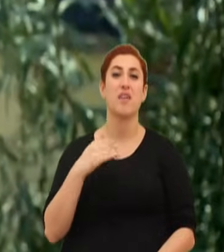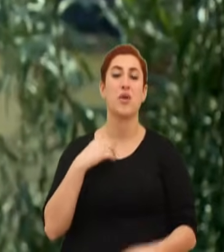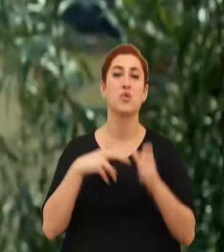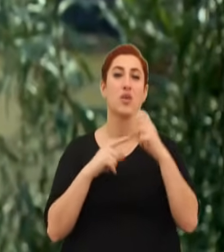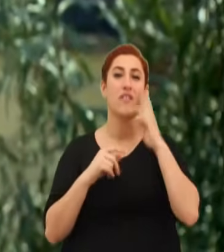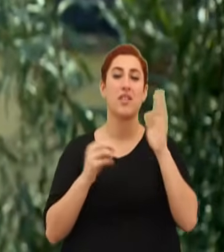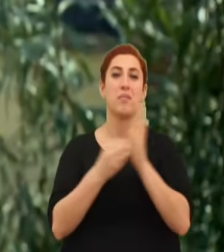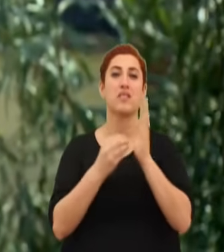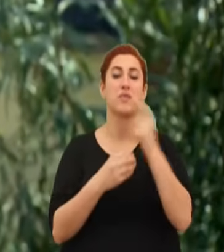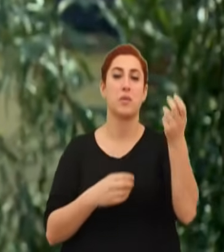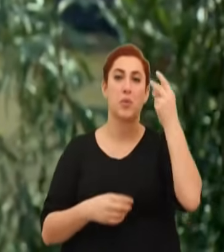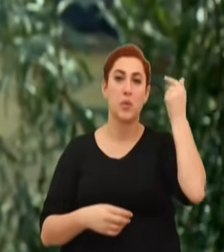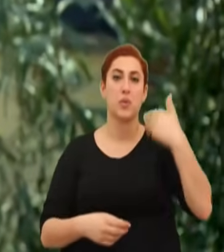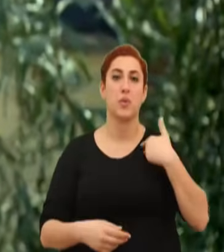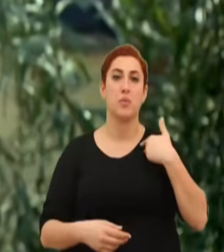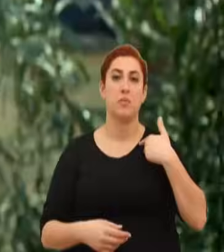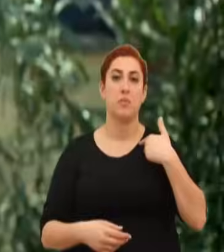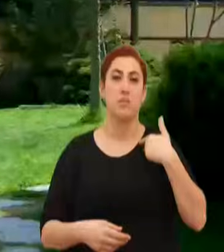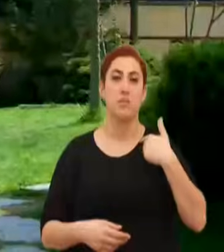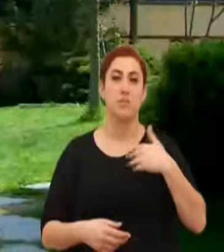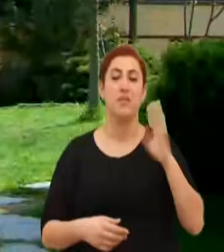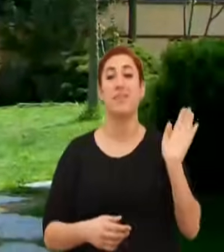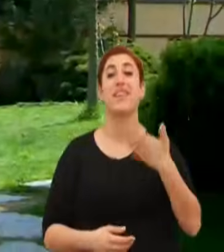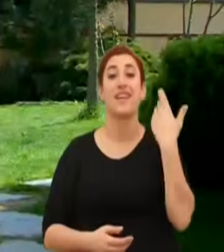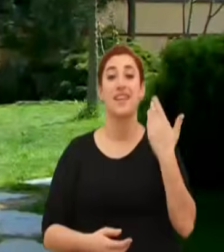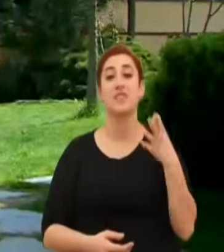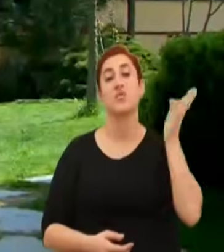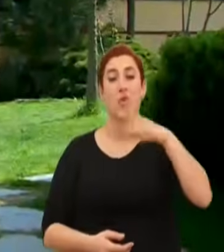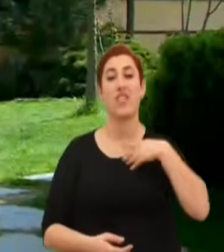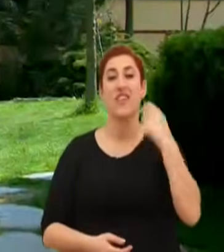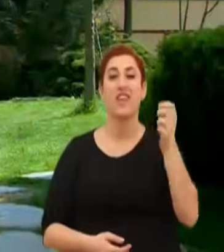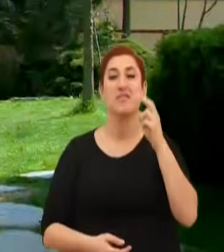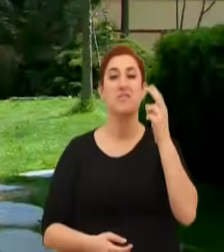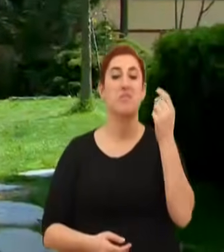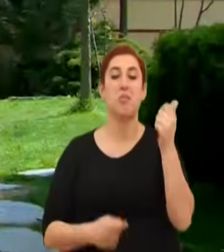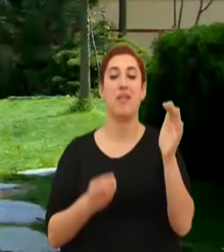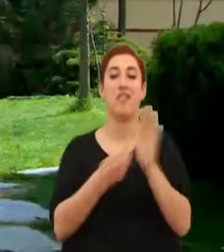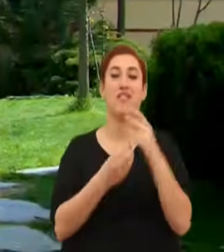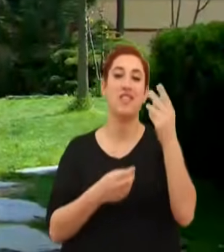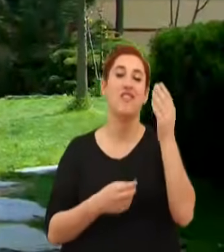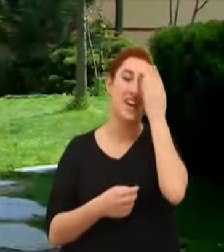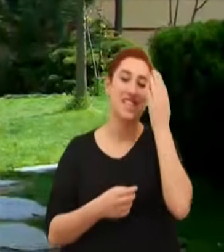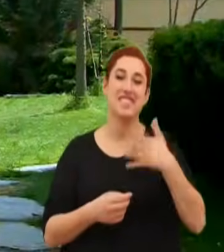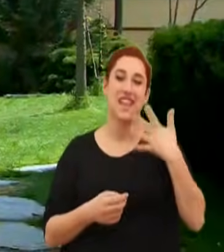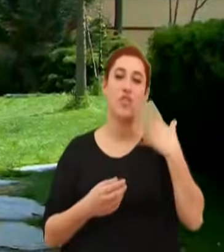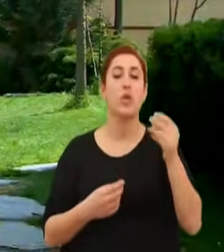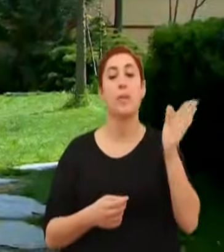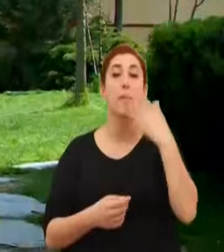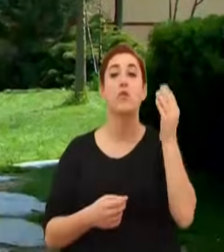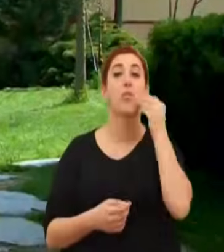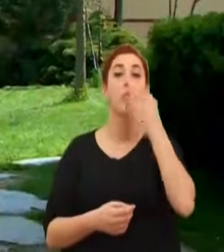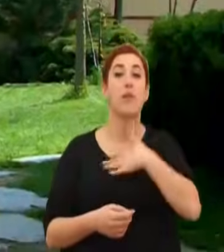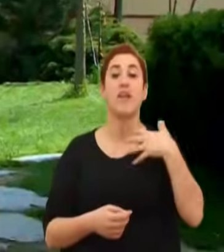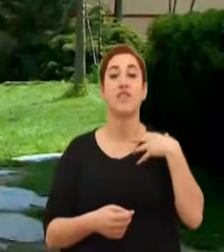Ay ben Şükrü efendiye bahşiş vermeyi unuttum. Ama neyse, sonra veririm 2-3 kuruş, sevinir fakir. Tamam hadi